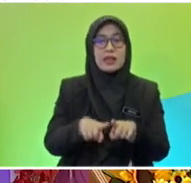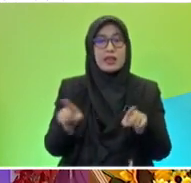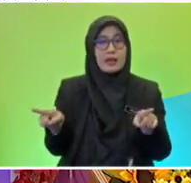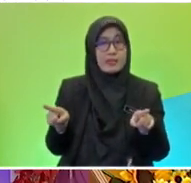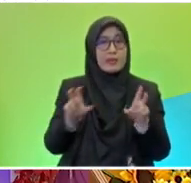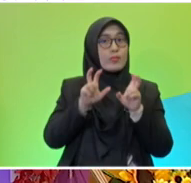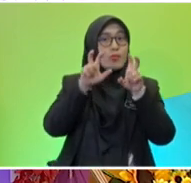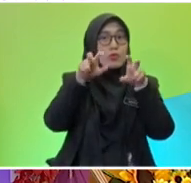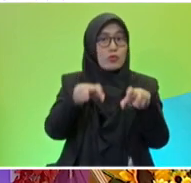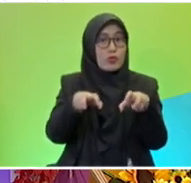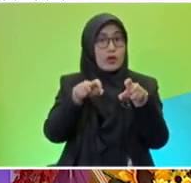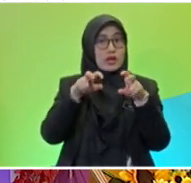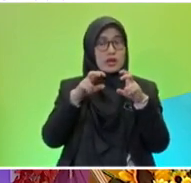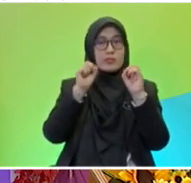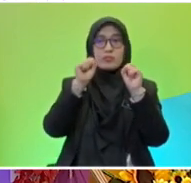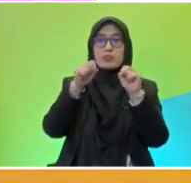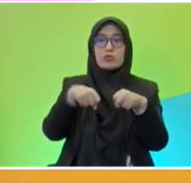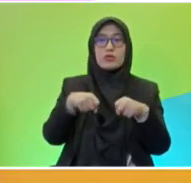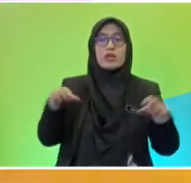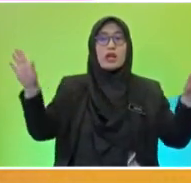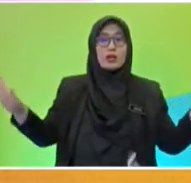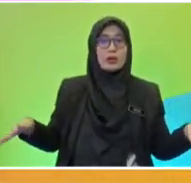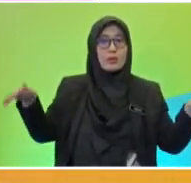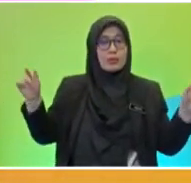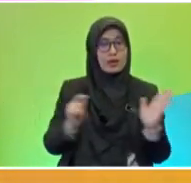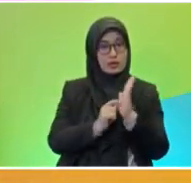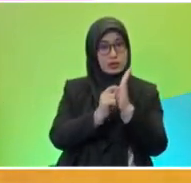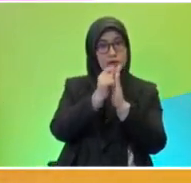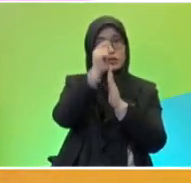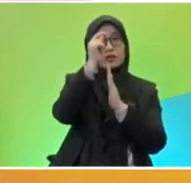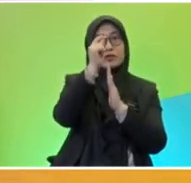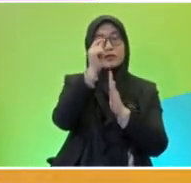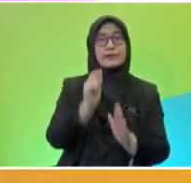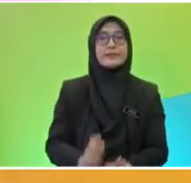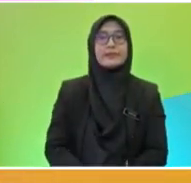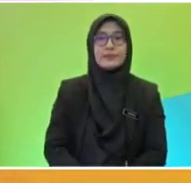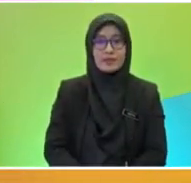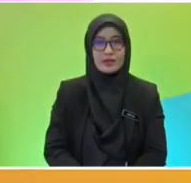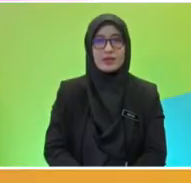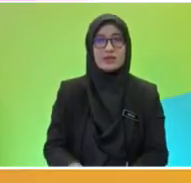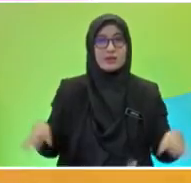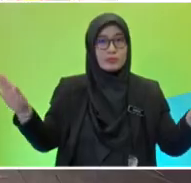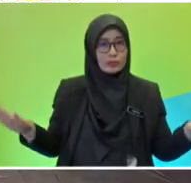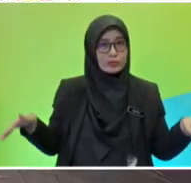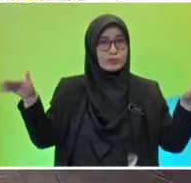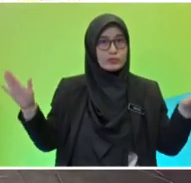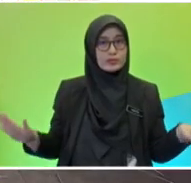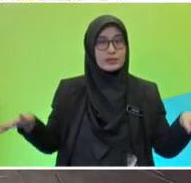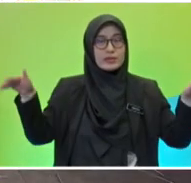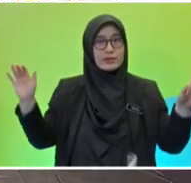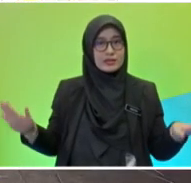Burung helang. Ya. Cantu burung elang. Oh, cantiknya kepakkan